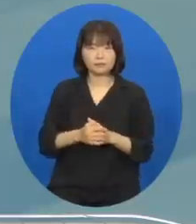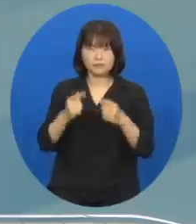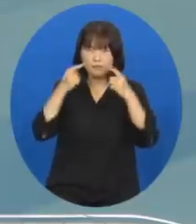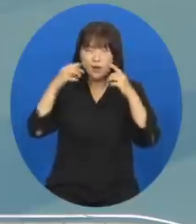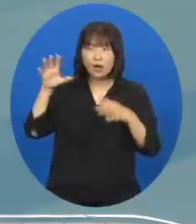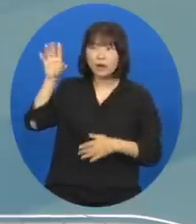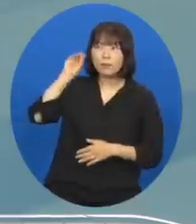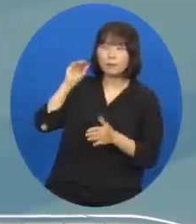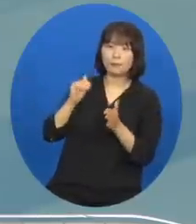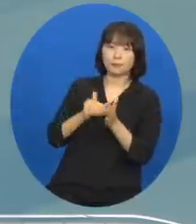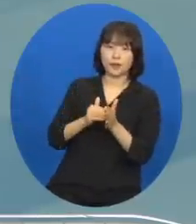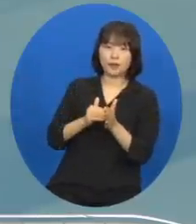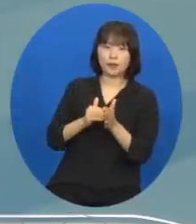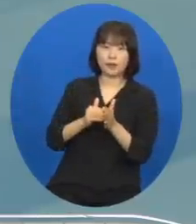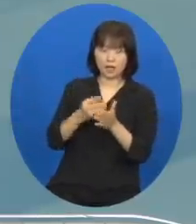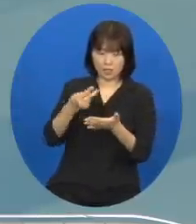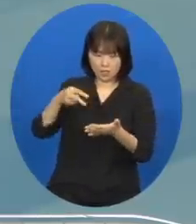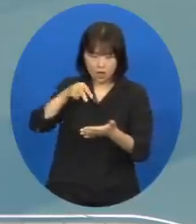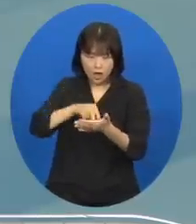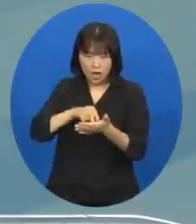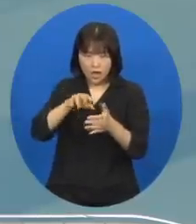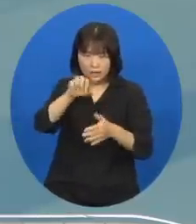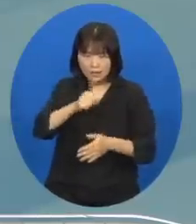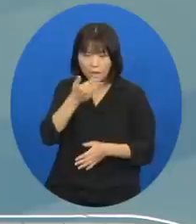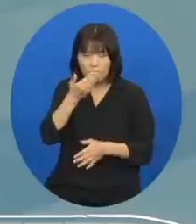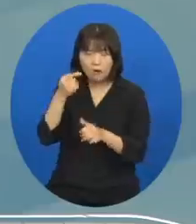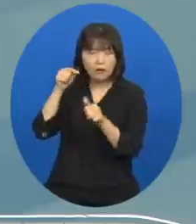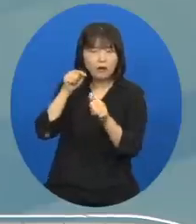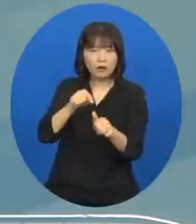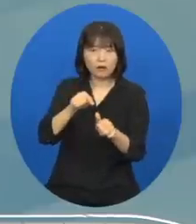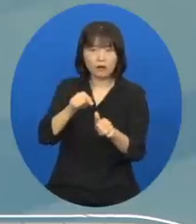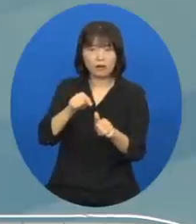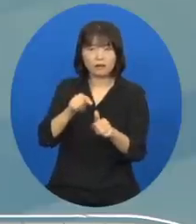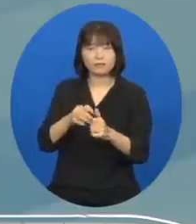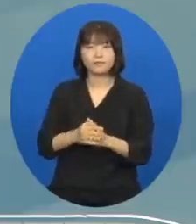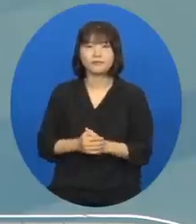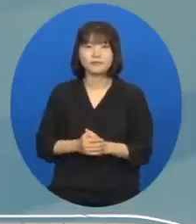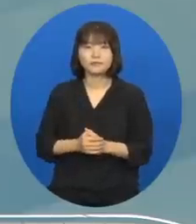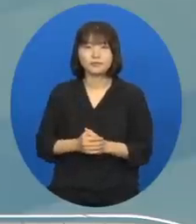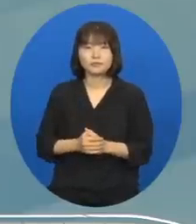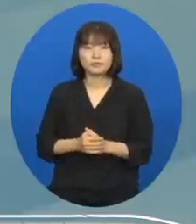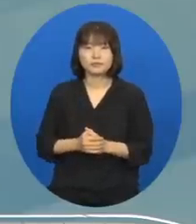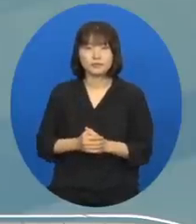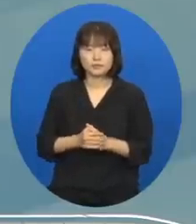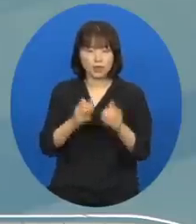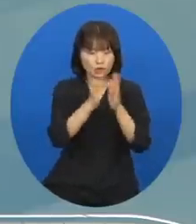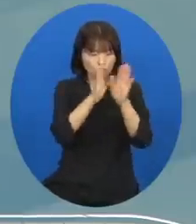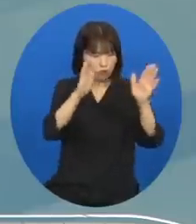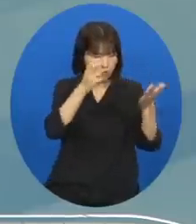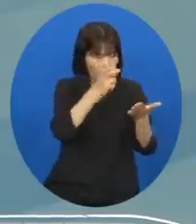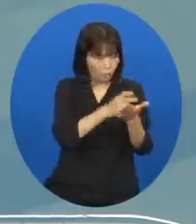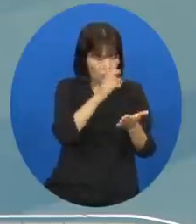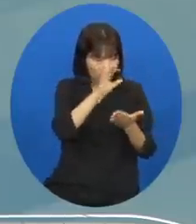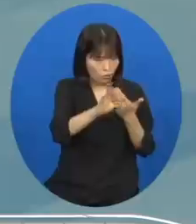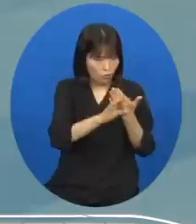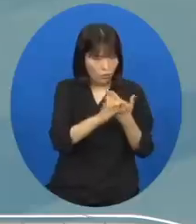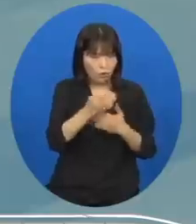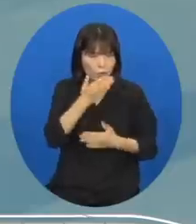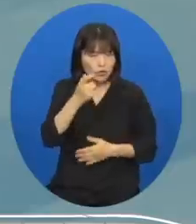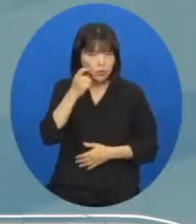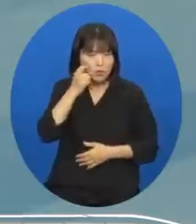들었어요. 베드로가 일어나 잡아먹어라. 근데 보니까 율법에 의하면 먹지